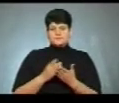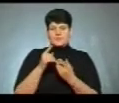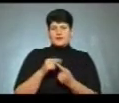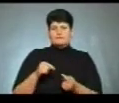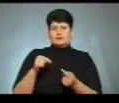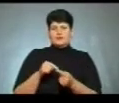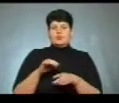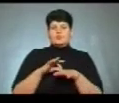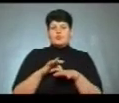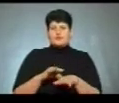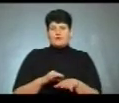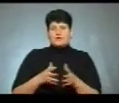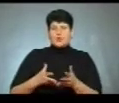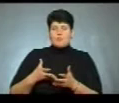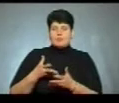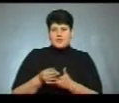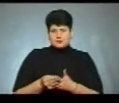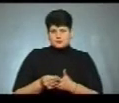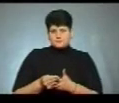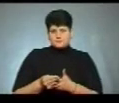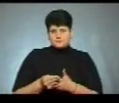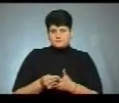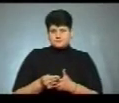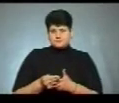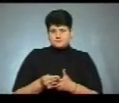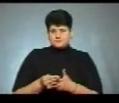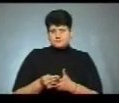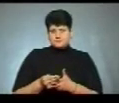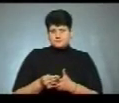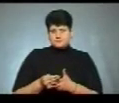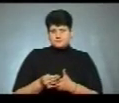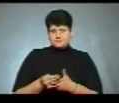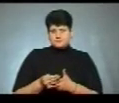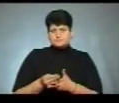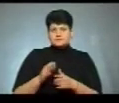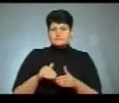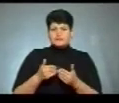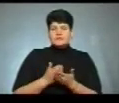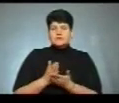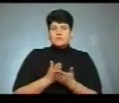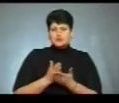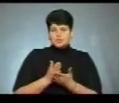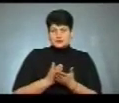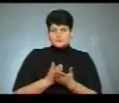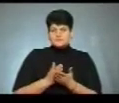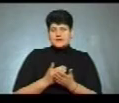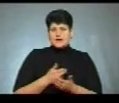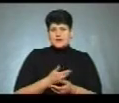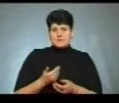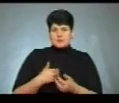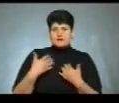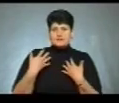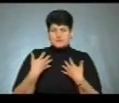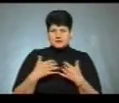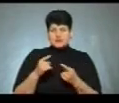відповідно проводить оплату муніципальні няні за надані послуги. А ми вже, відповідно,